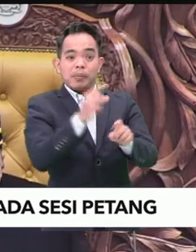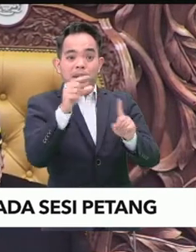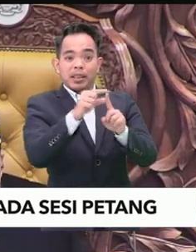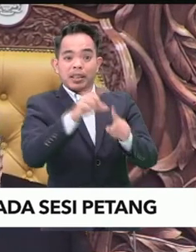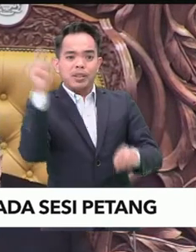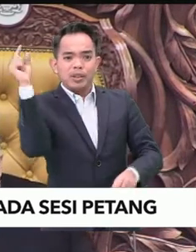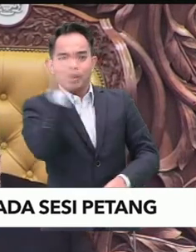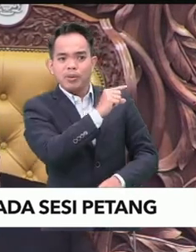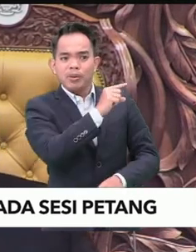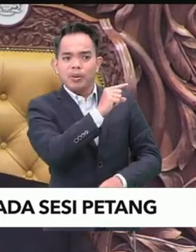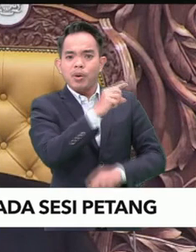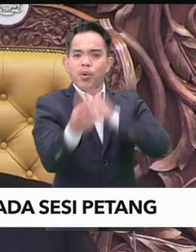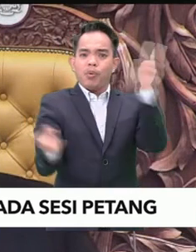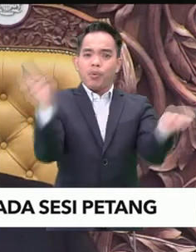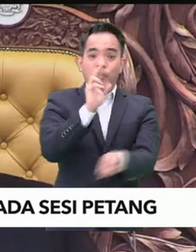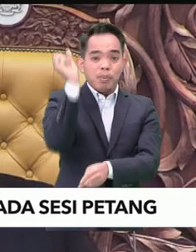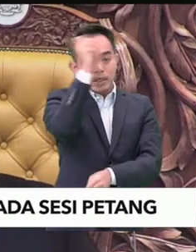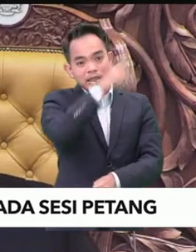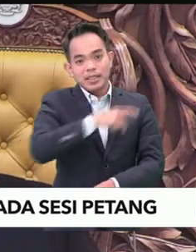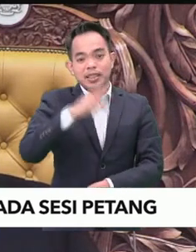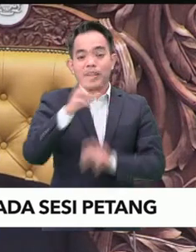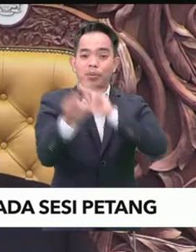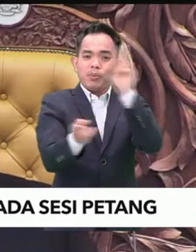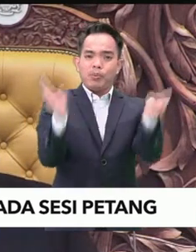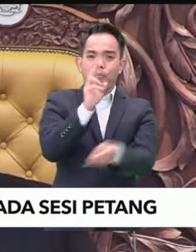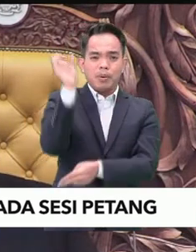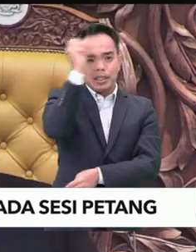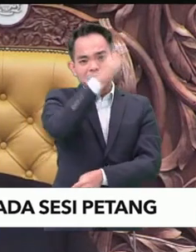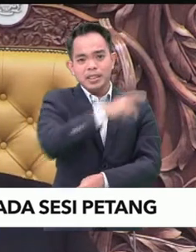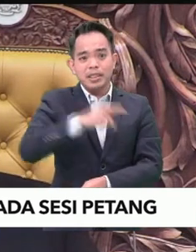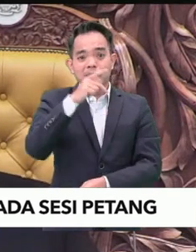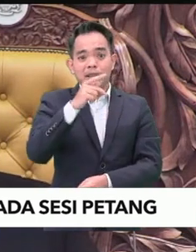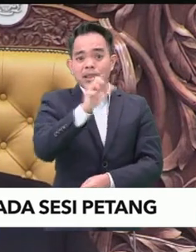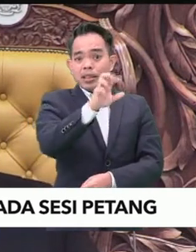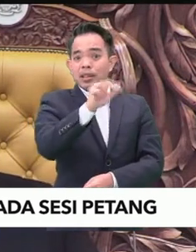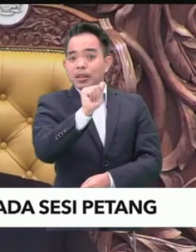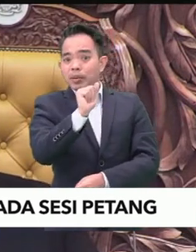gunakan perkataan Arau. Ubah Arau, minta Arau tarik balik.